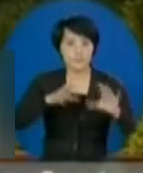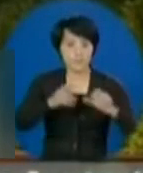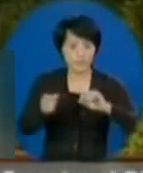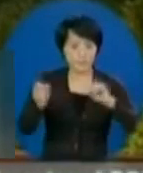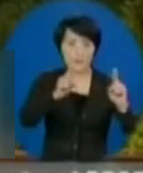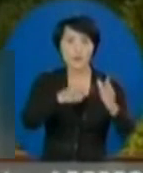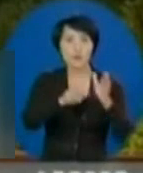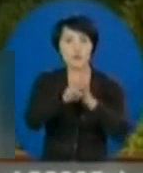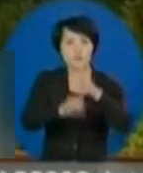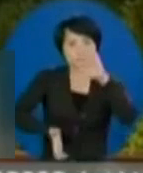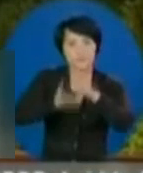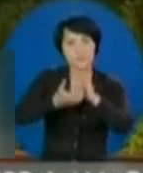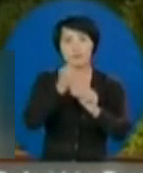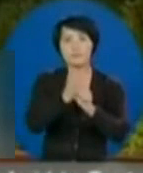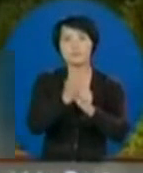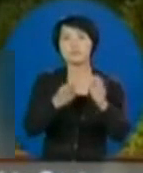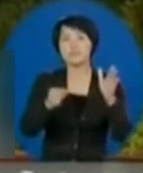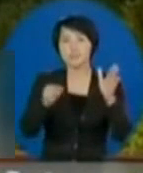주체혁명위업의 계승완성을 위하여